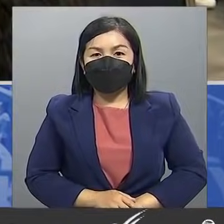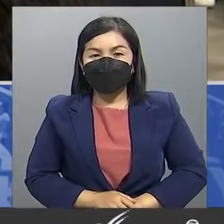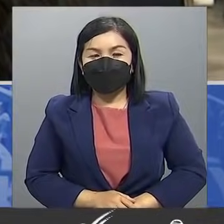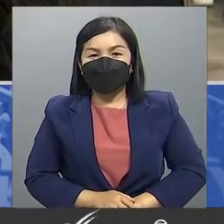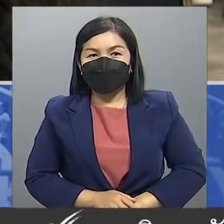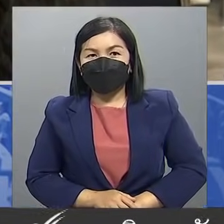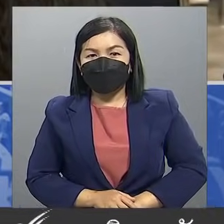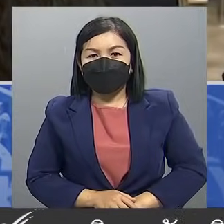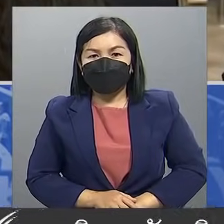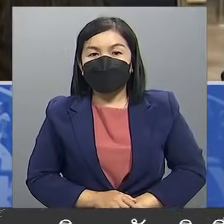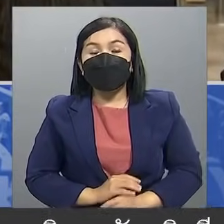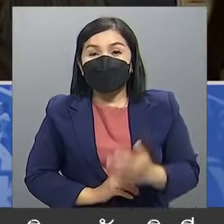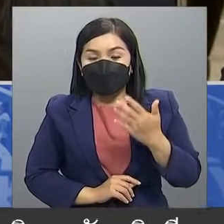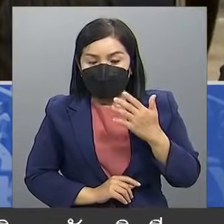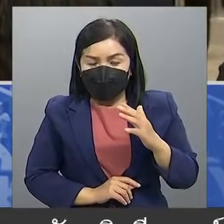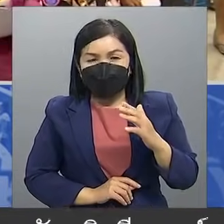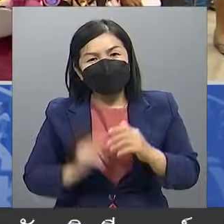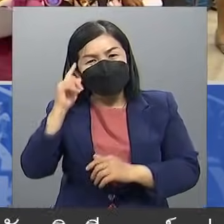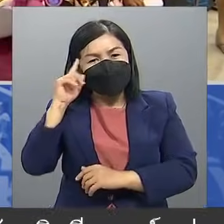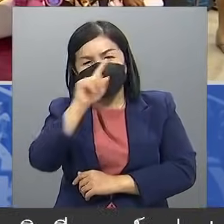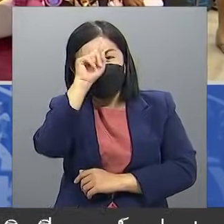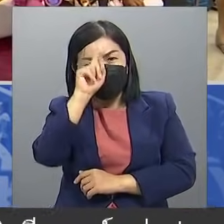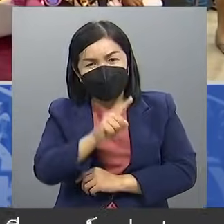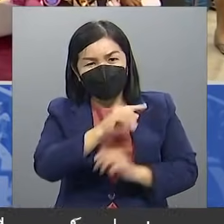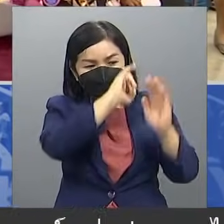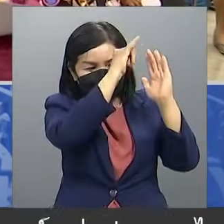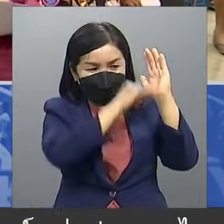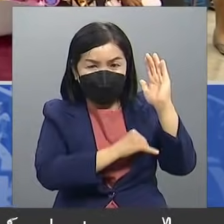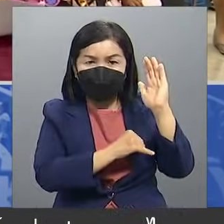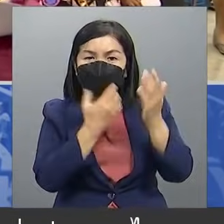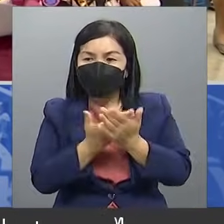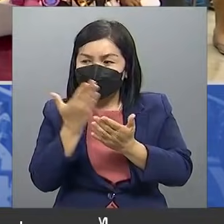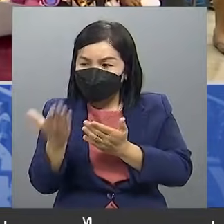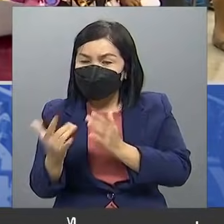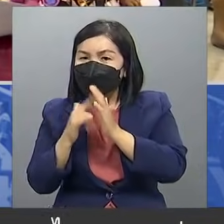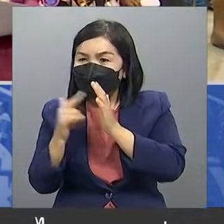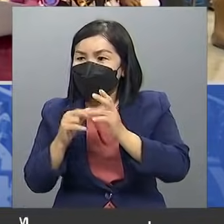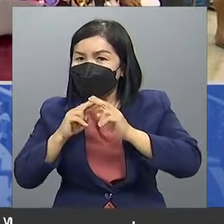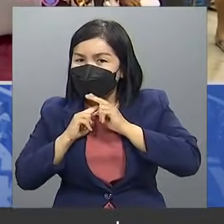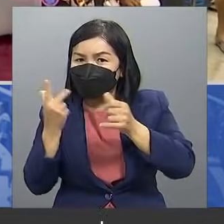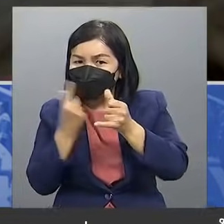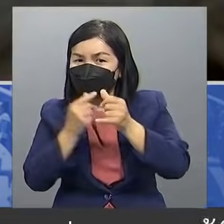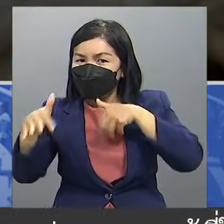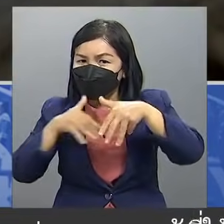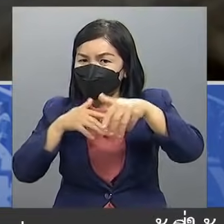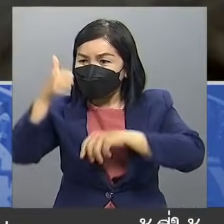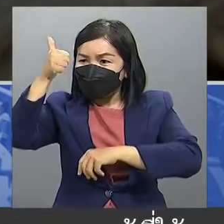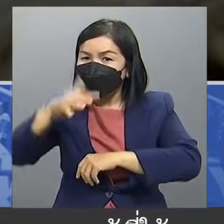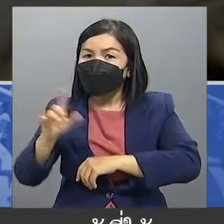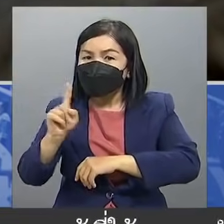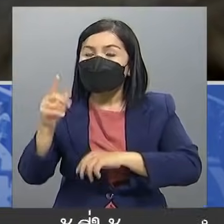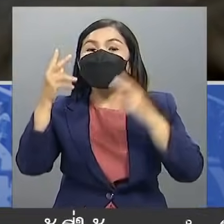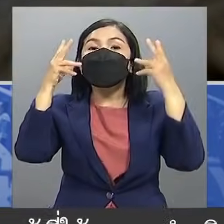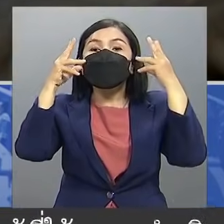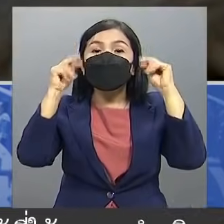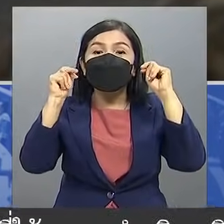ส่วนข้อสงสัยองค์กรปกครองส่วนท้องถิ่นหรือว่าอปท.จะซื้อวัคซีนได้เองหรือไม่นายกรัฐมนตรีระบุว่าไม่ใช่ปัญ